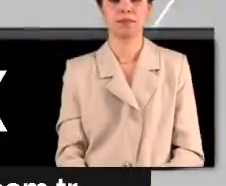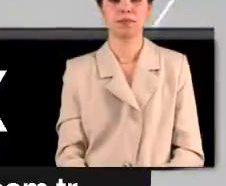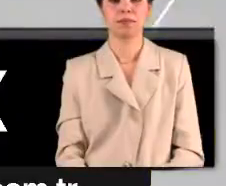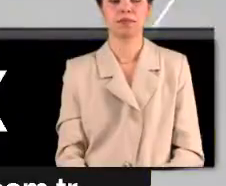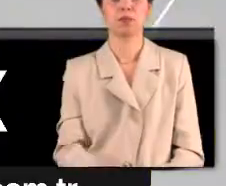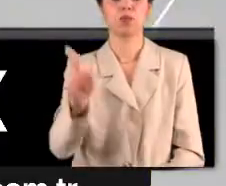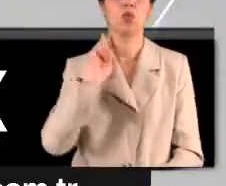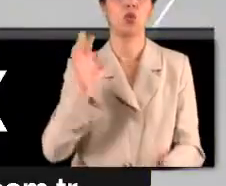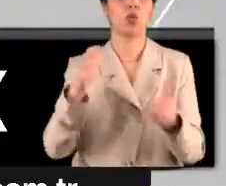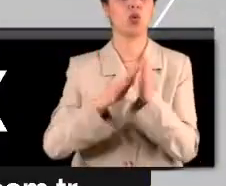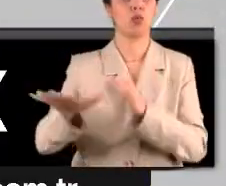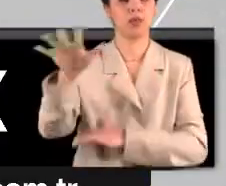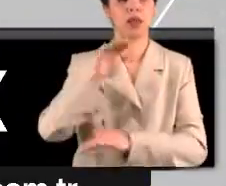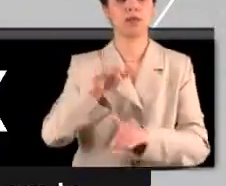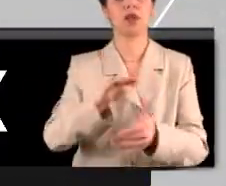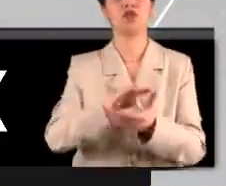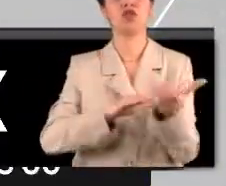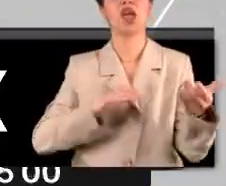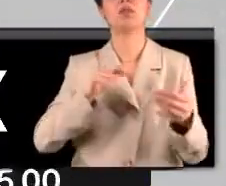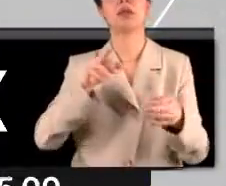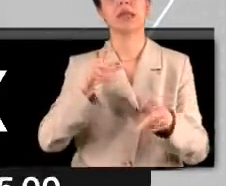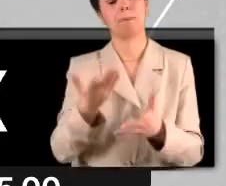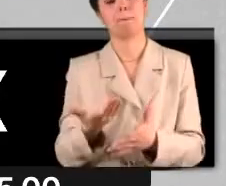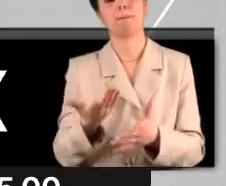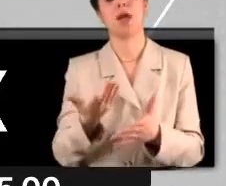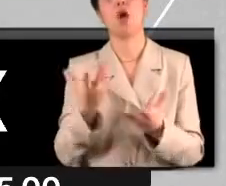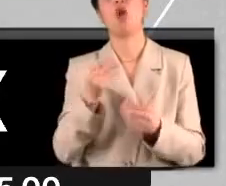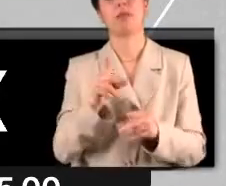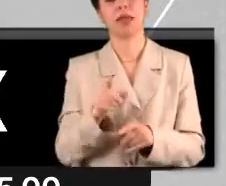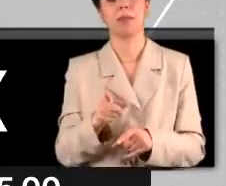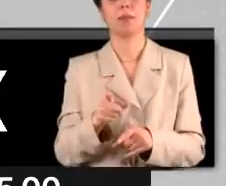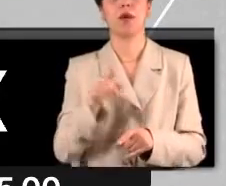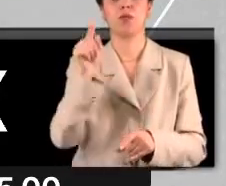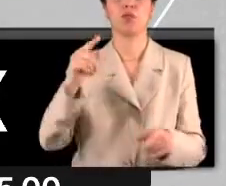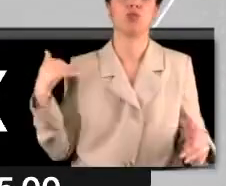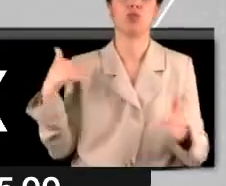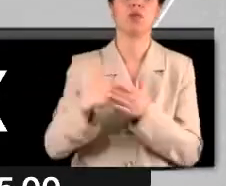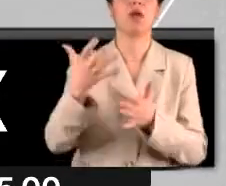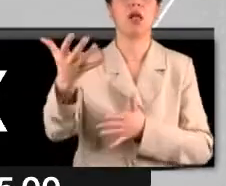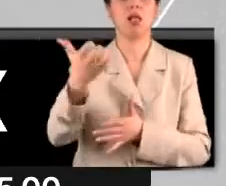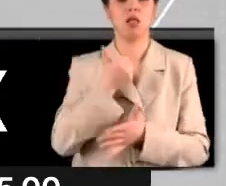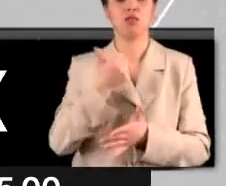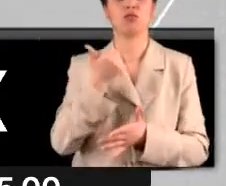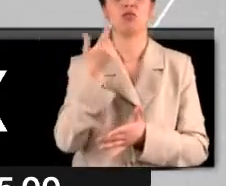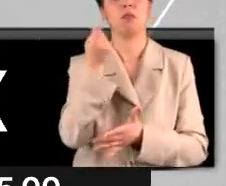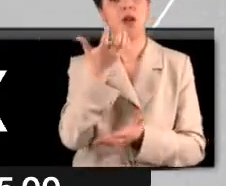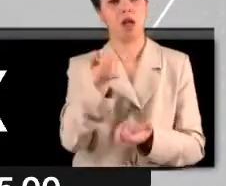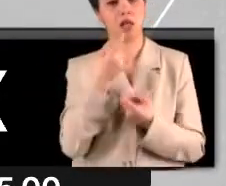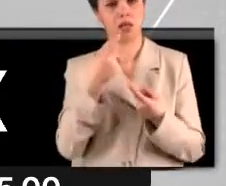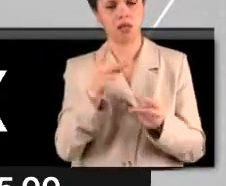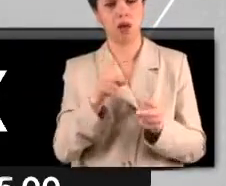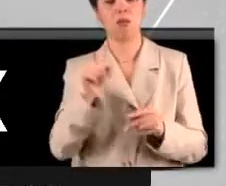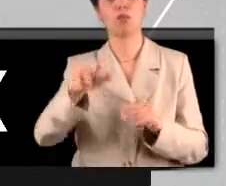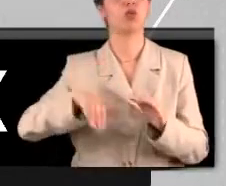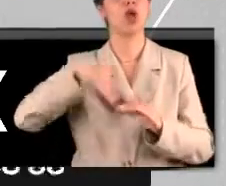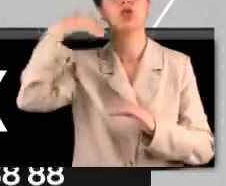bu kulüplerimiz de çekilmemiş gibi bu zamana kadar alacakları parayı zaten aldılar. Bundan sonra